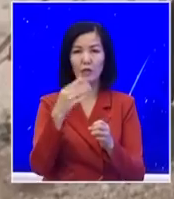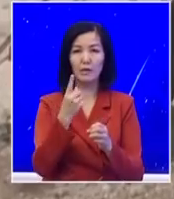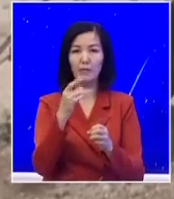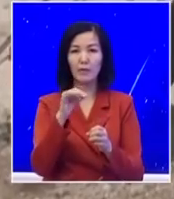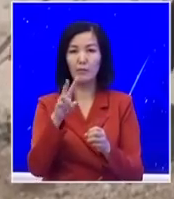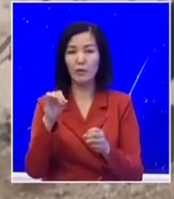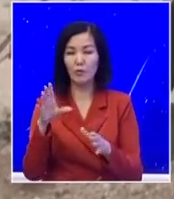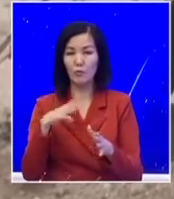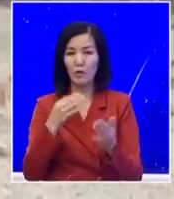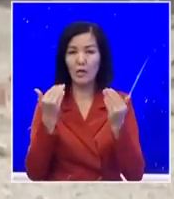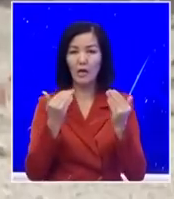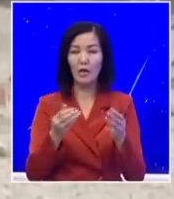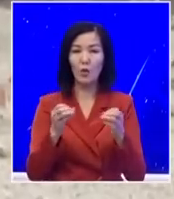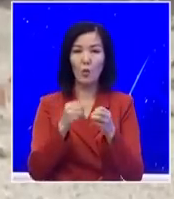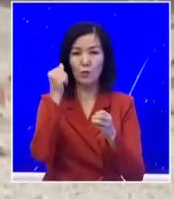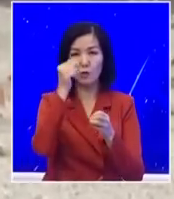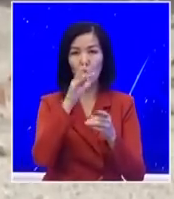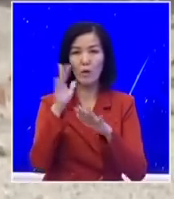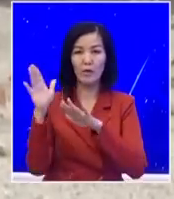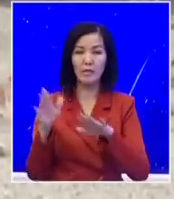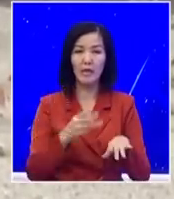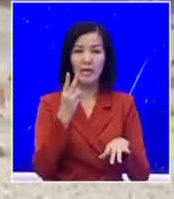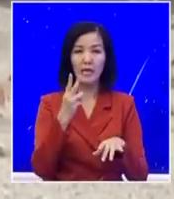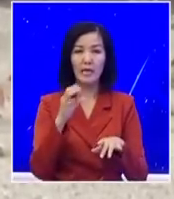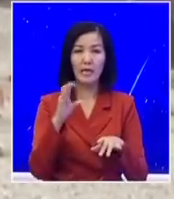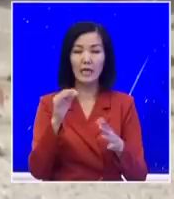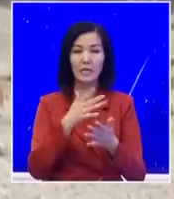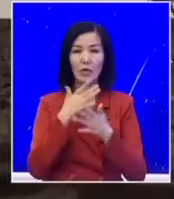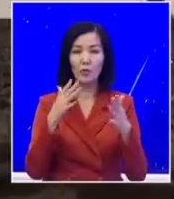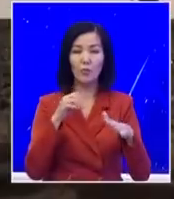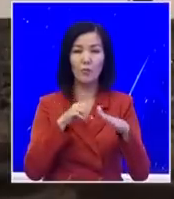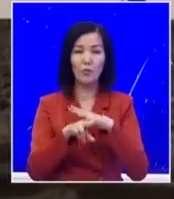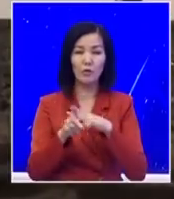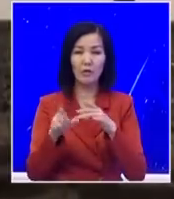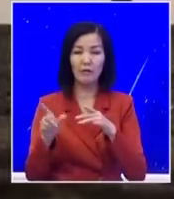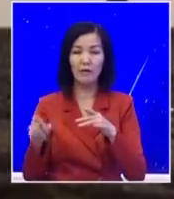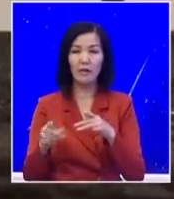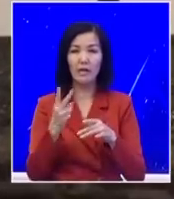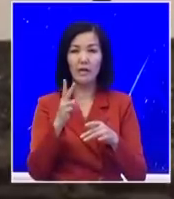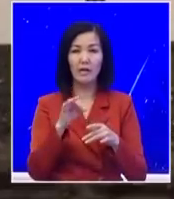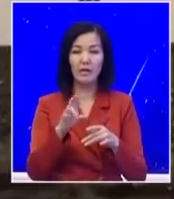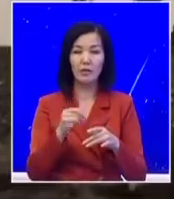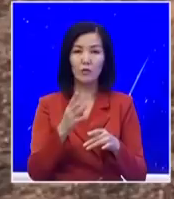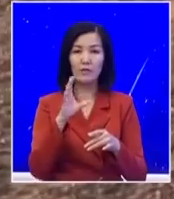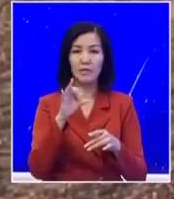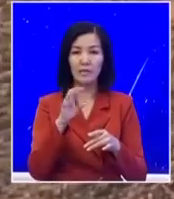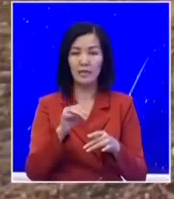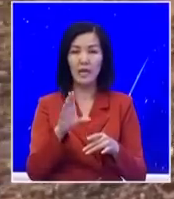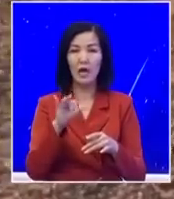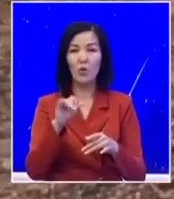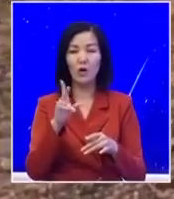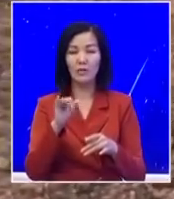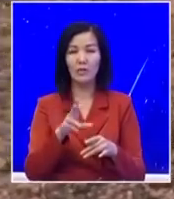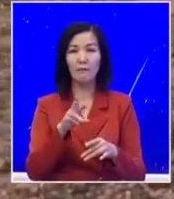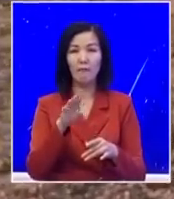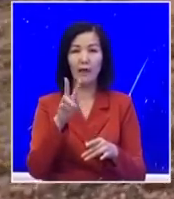миллион болыпты. Соңғы 10 жылда 2 есеге артқан. Босқындардың 3-тен 2-сі Сирия, Венесуэла, Ауғанстан, Мьянма